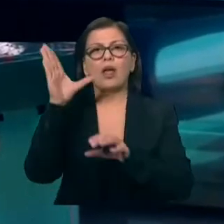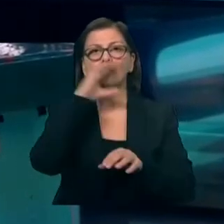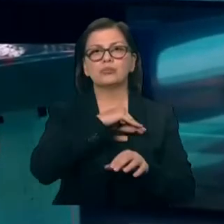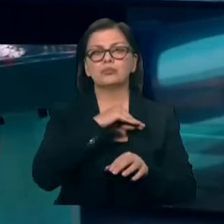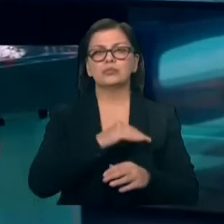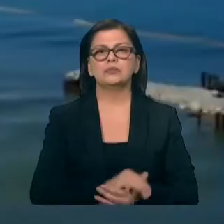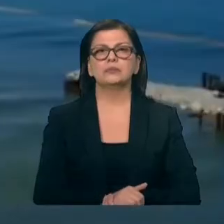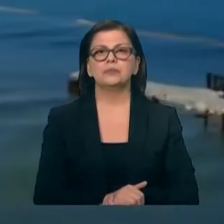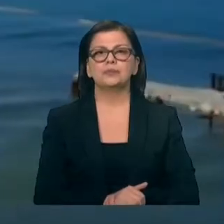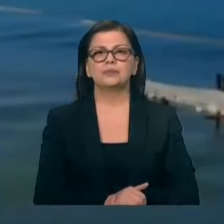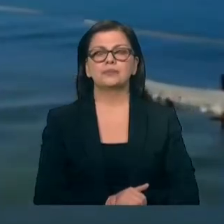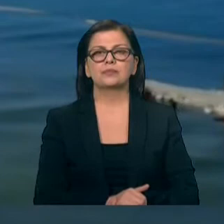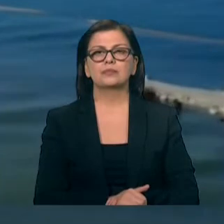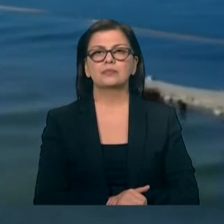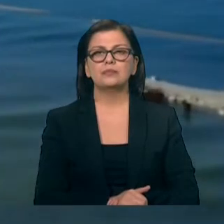çevriləcək.